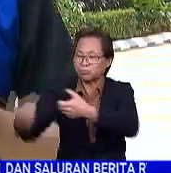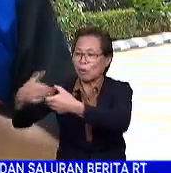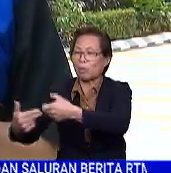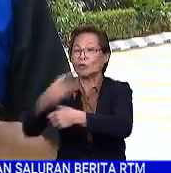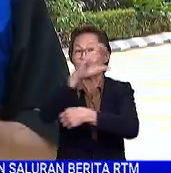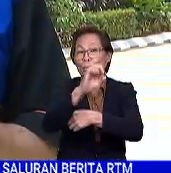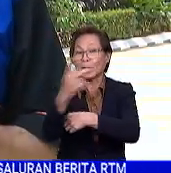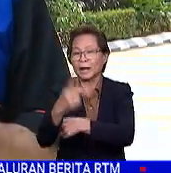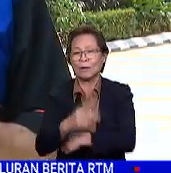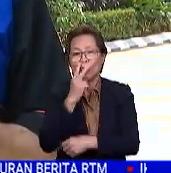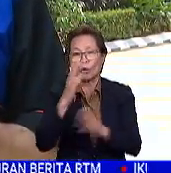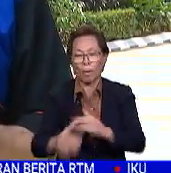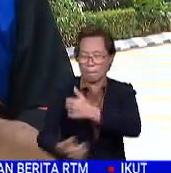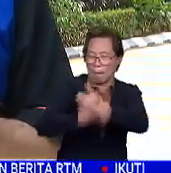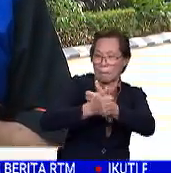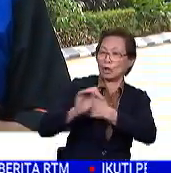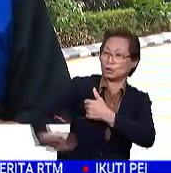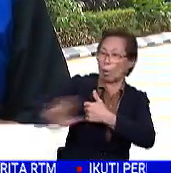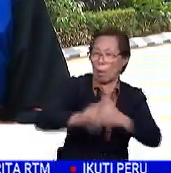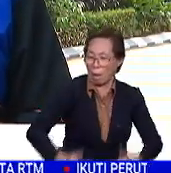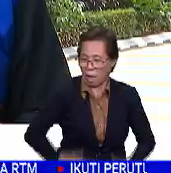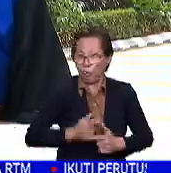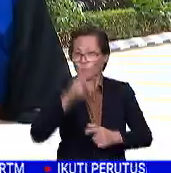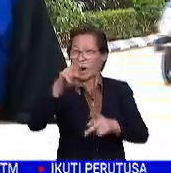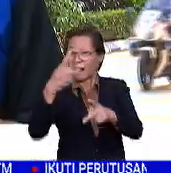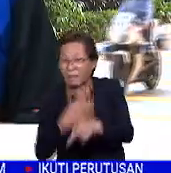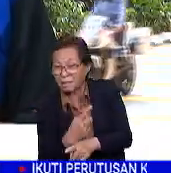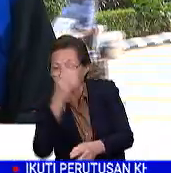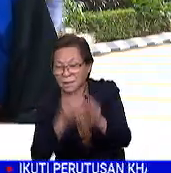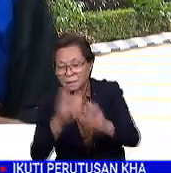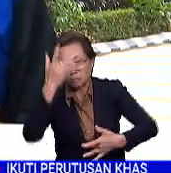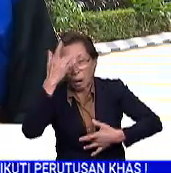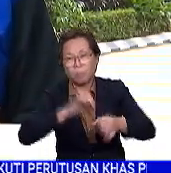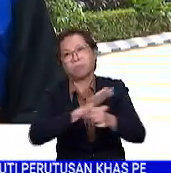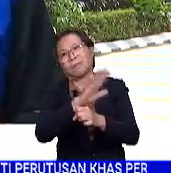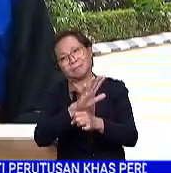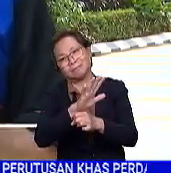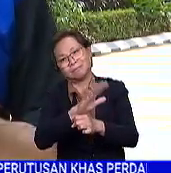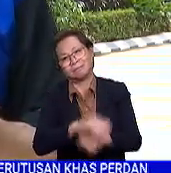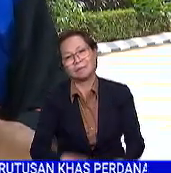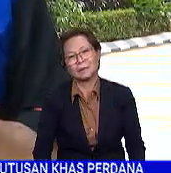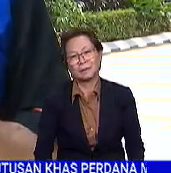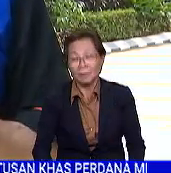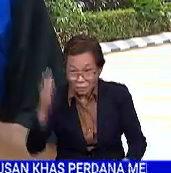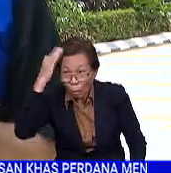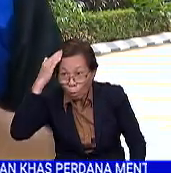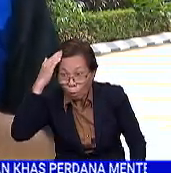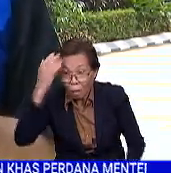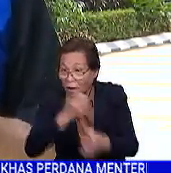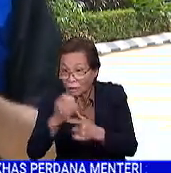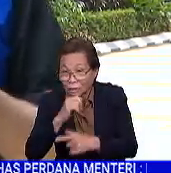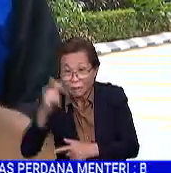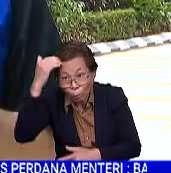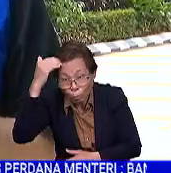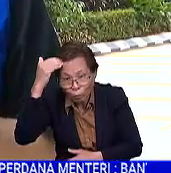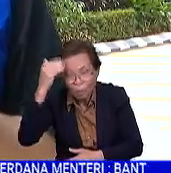Ingat, merokok membahayakan nyawa anda, risiko dua kali ganda jika dijangkiti COVID-19. Sedar atau tidak,